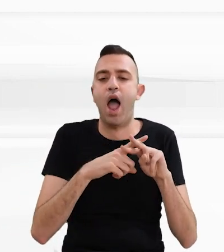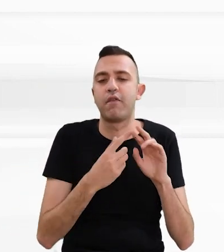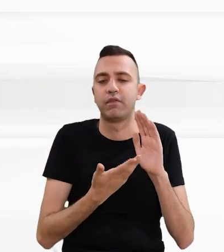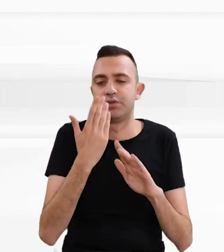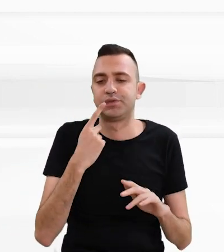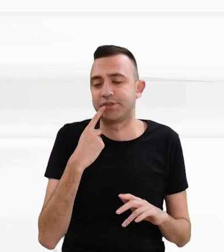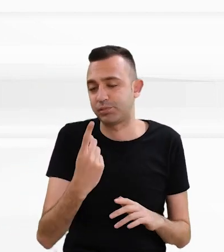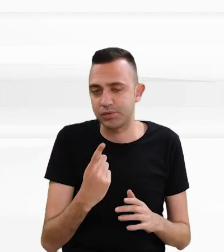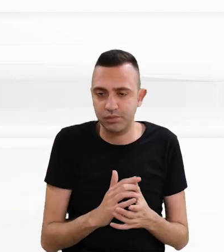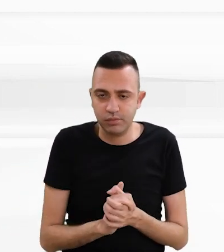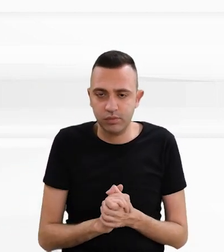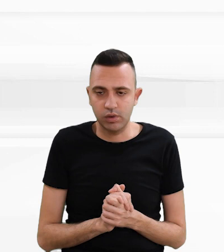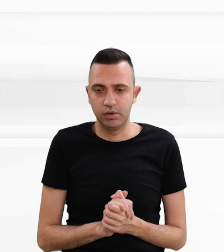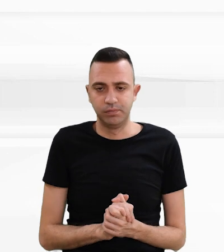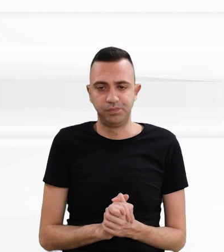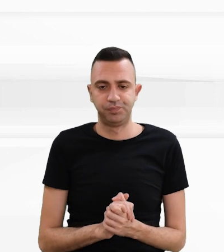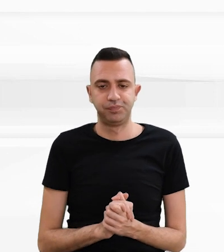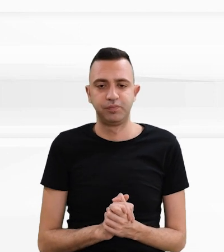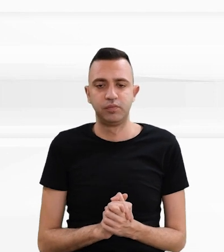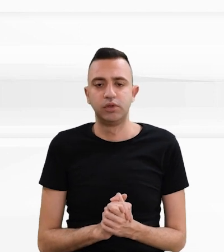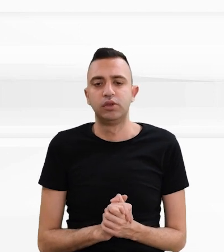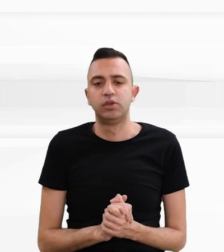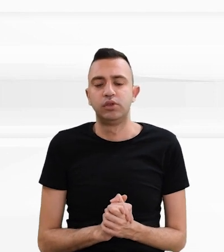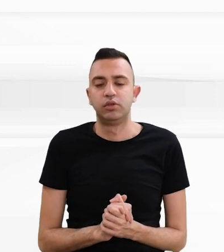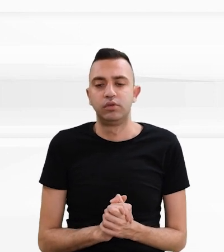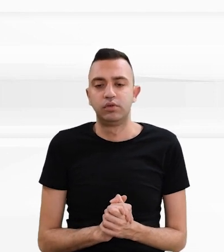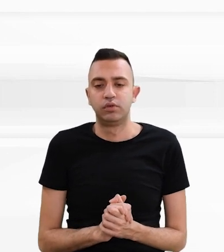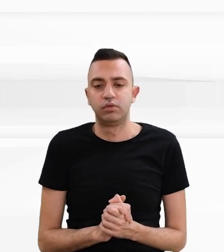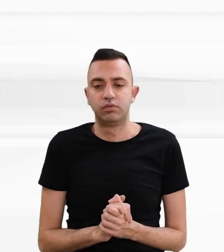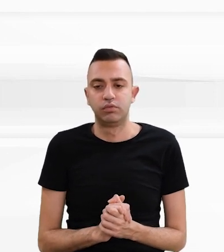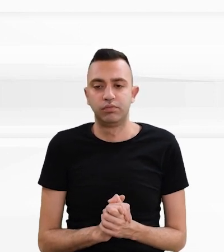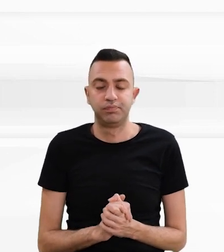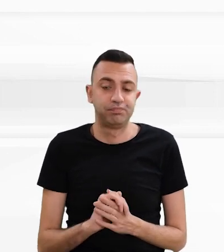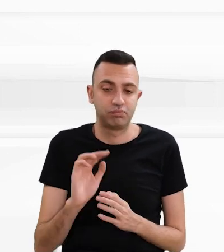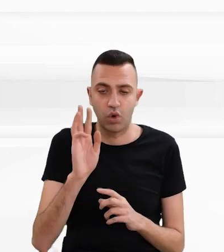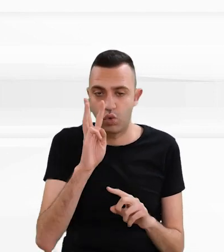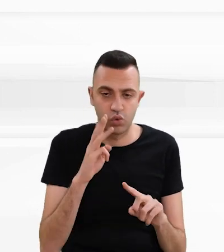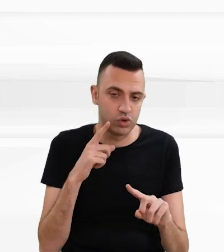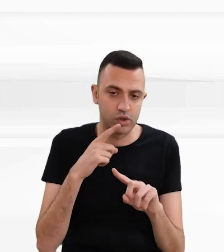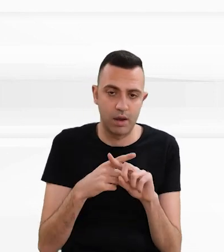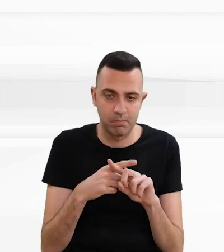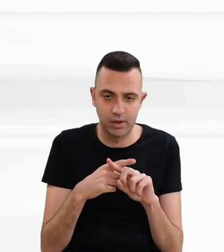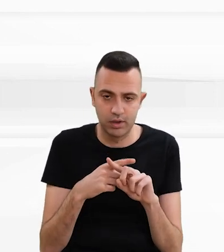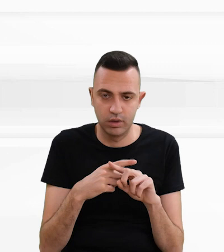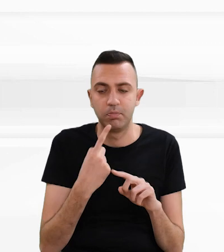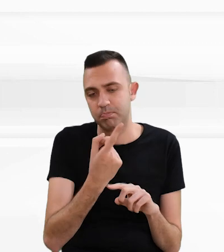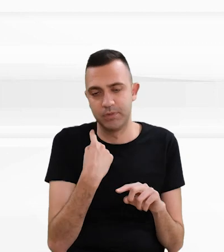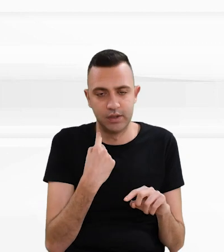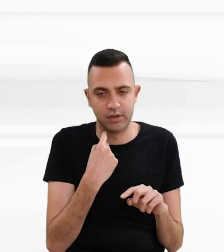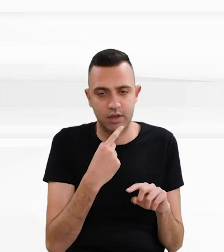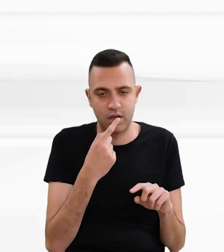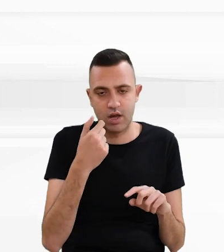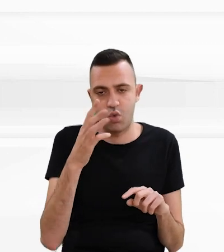arkadan olmalı O zaman şöyle düşünebiliriz dedim ki bu abone ol bu 30